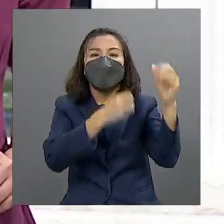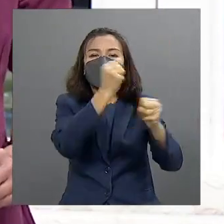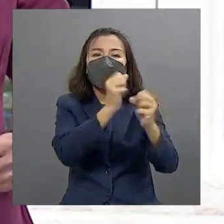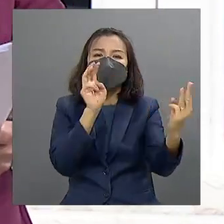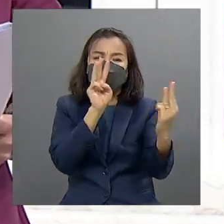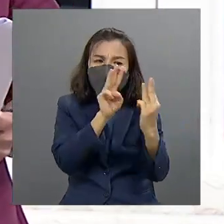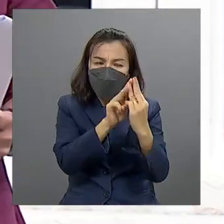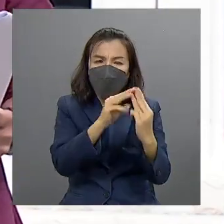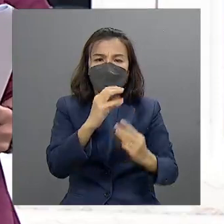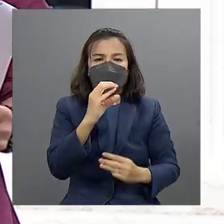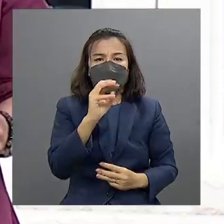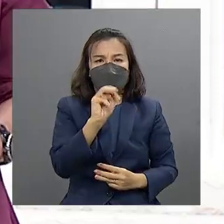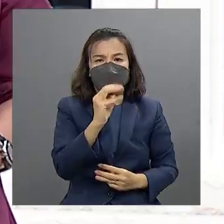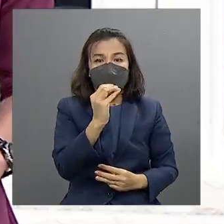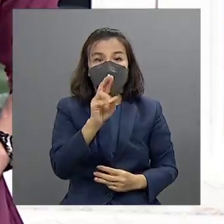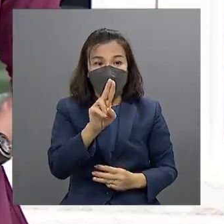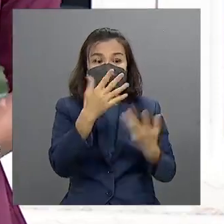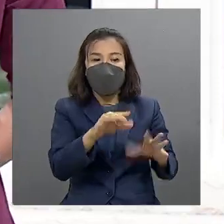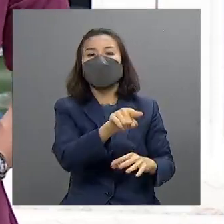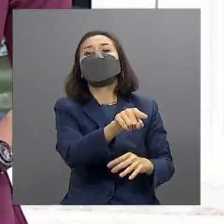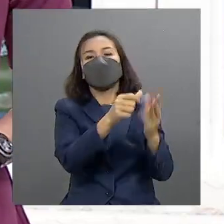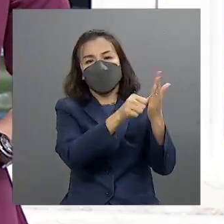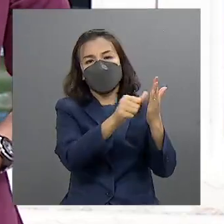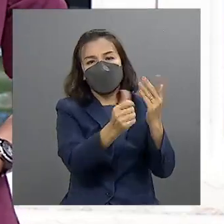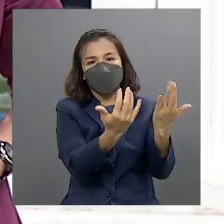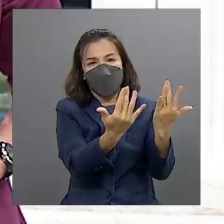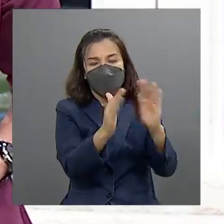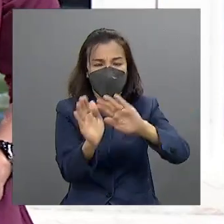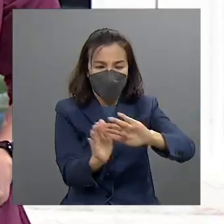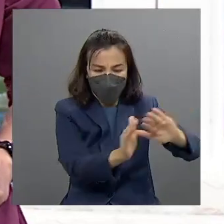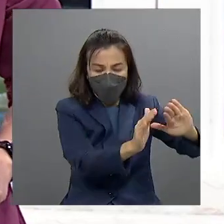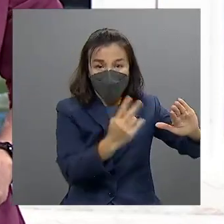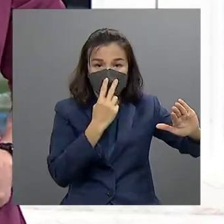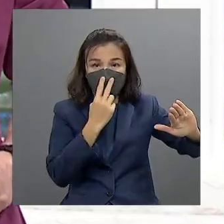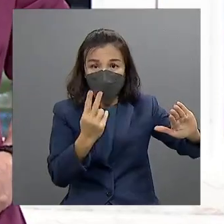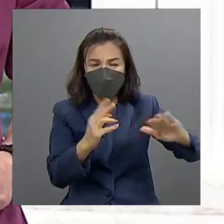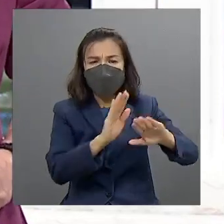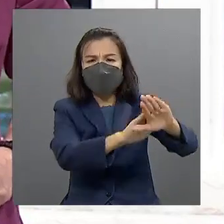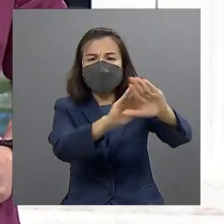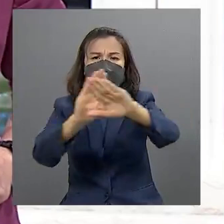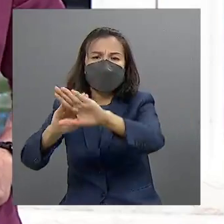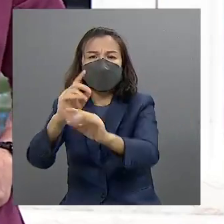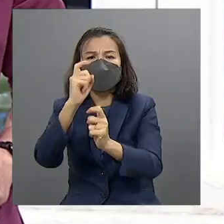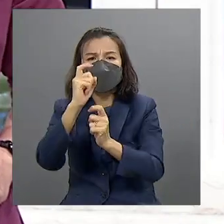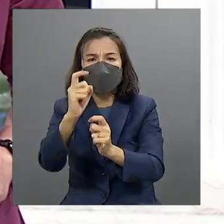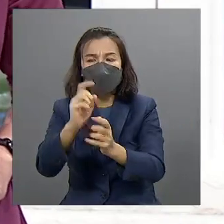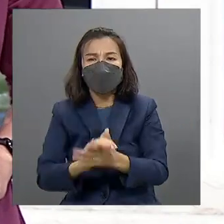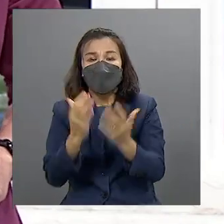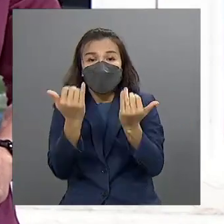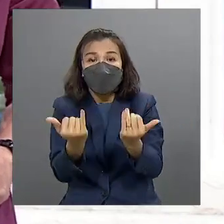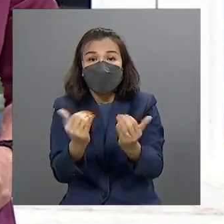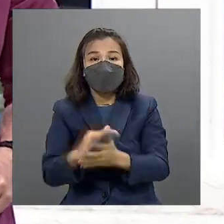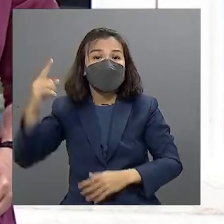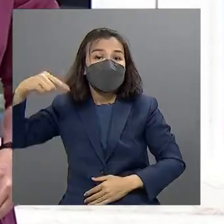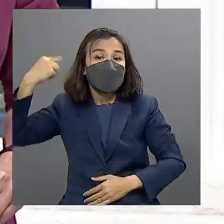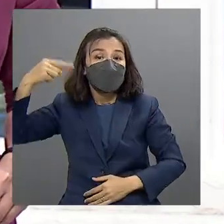ต่ไปเลยค่ะครับ ป้านนี้ไปดูการเติิญไภหนค่ะเพราะวาตอนนี้มีการแ้งจับสาวที่ไปหรอ